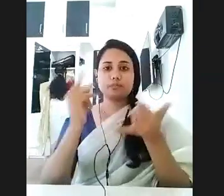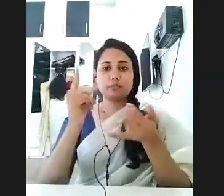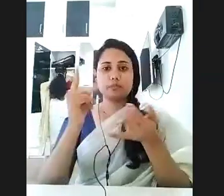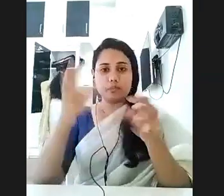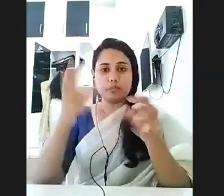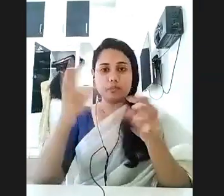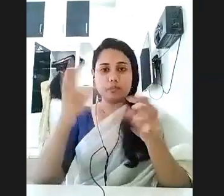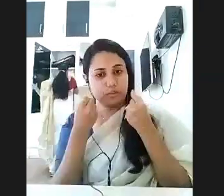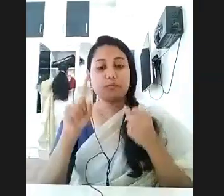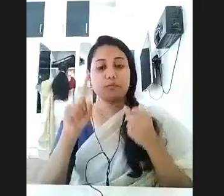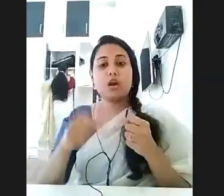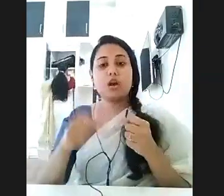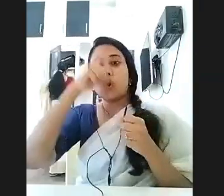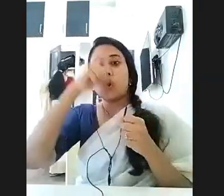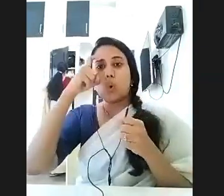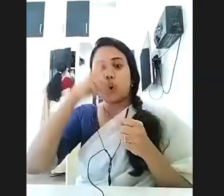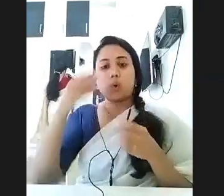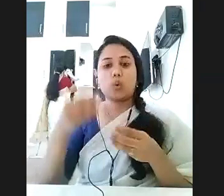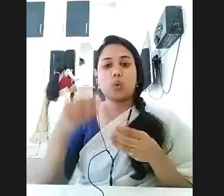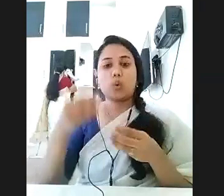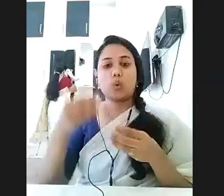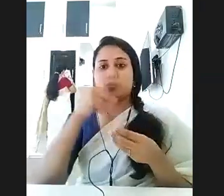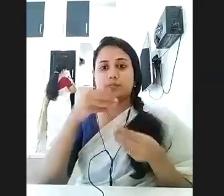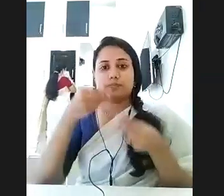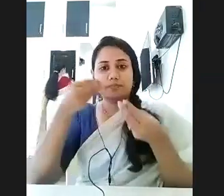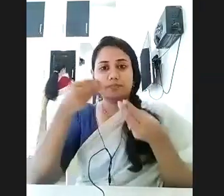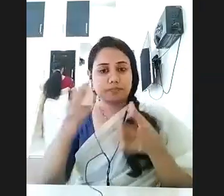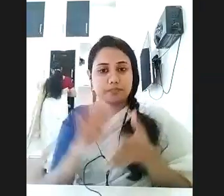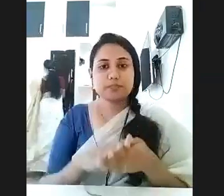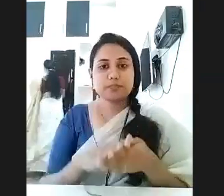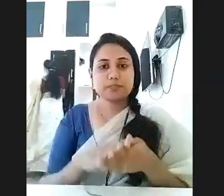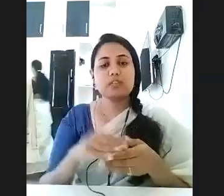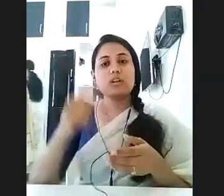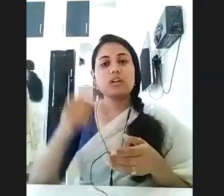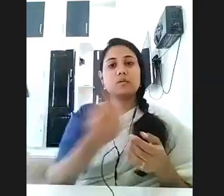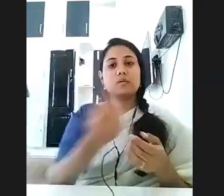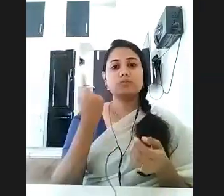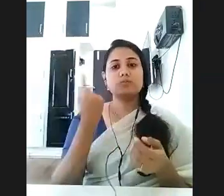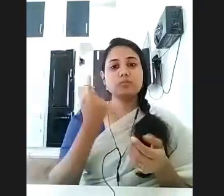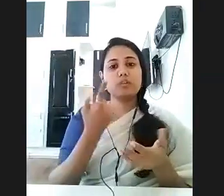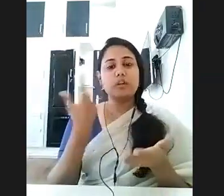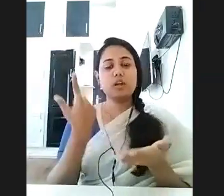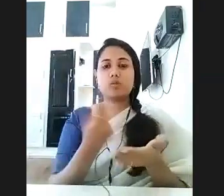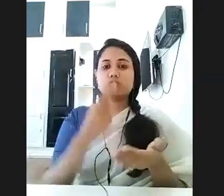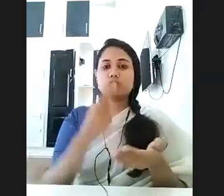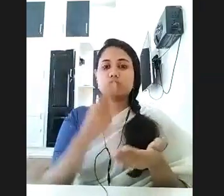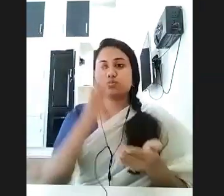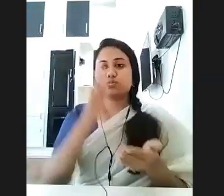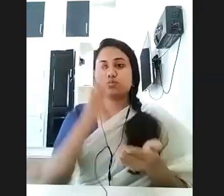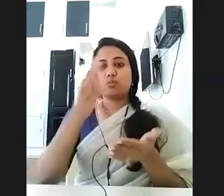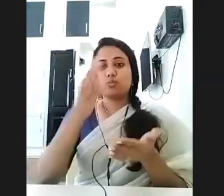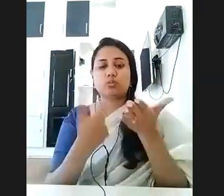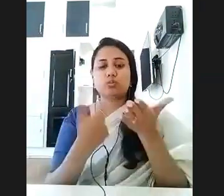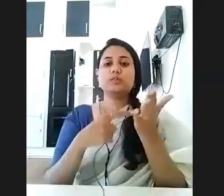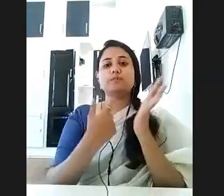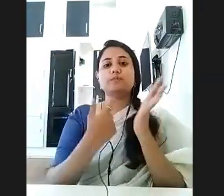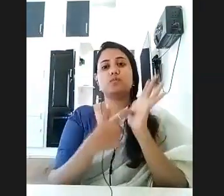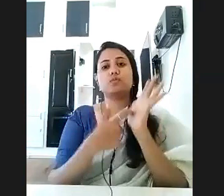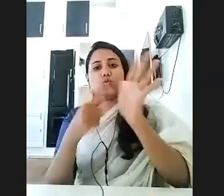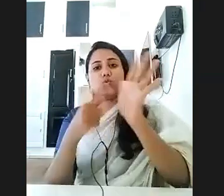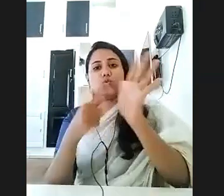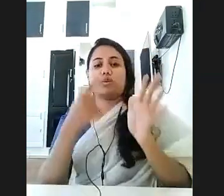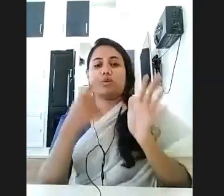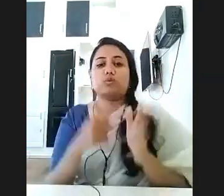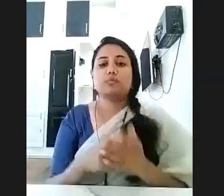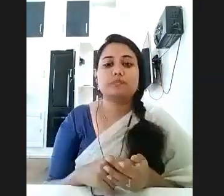കോഴിക്കോട് എത്താൻ പറ്റിയിട്ടില്ല, ലോക്ക്ഡൌൺ ആക്കി ആയതുകൊണ്ട് പോരാൻ പറ്റിയിട്ടില്ല. അപ്പൊ ഞാൻ മാത്രം വന്നാണെങ്കിലും ഈ റിസൾട്ട് കാണിക്കണം എന്നാണ് എന്നോട് അവിടുന്ന് പറഞ്ഞത്. ഓക്കെ. സോ